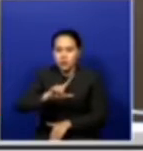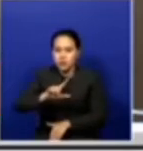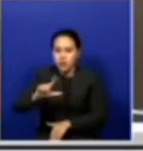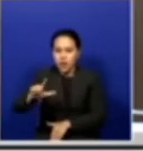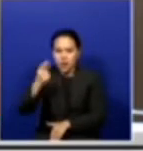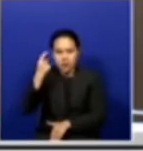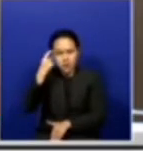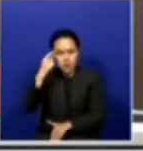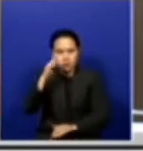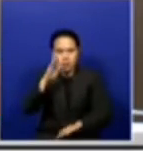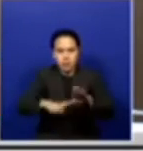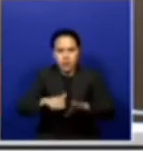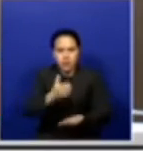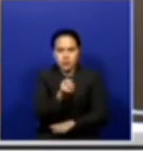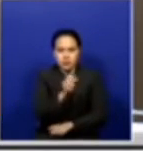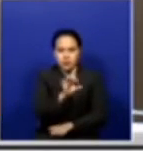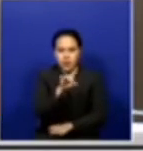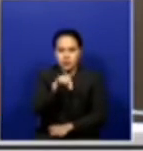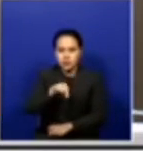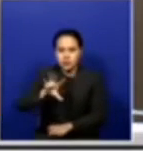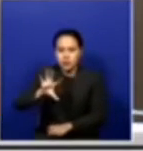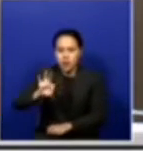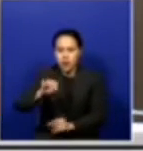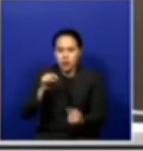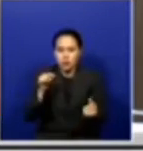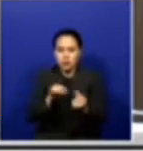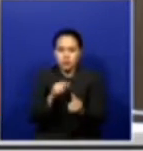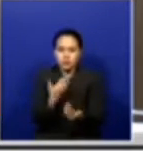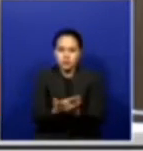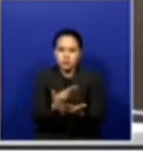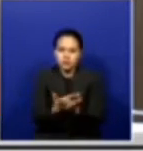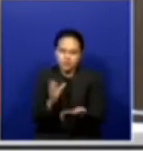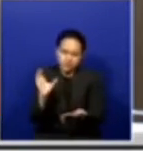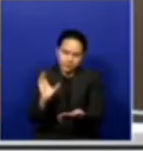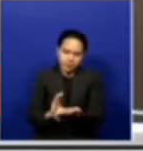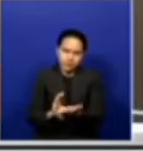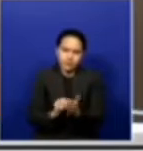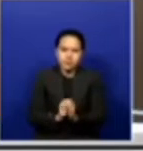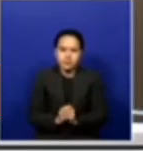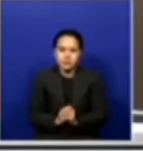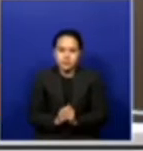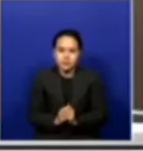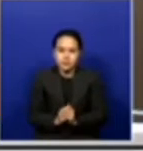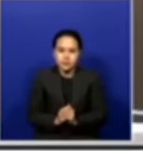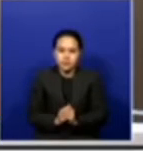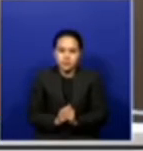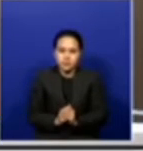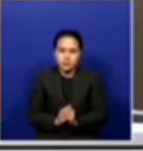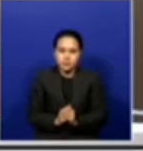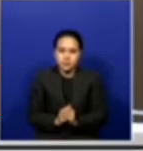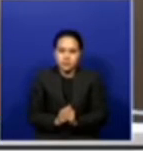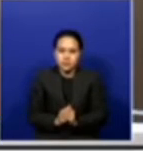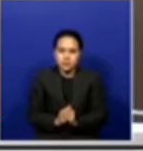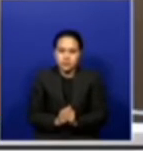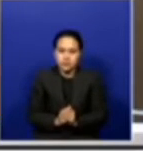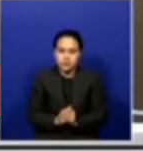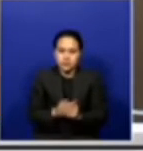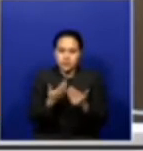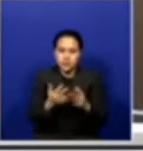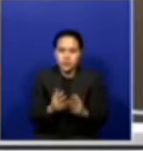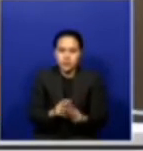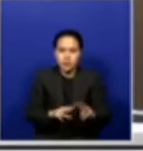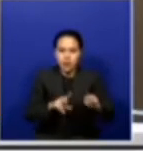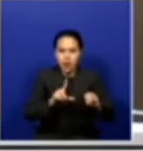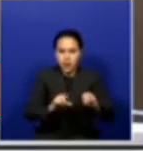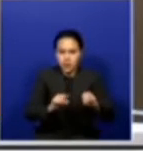18.9 ของเงินงบประมาณนะฮะ ซึ่งในกรณีนี้เนี่ยมาตรา20แห่งพ